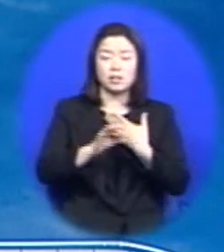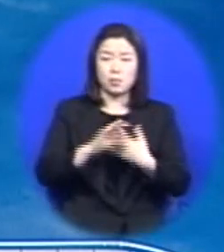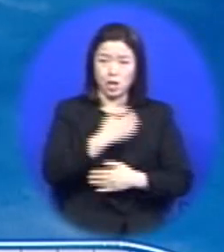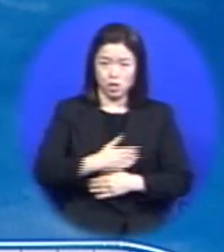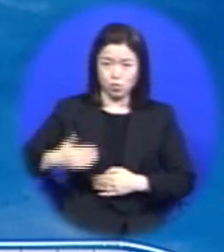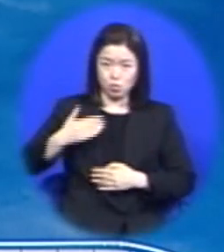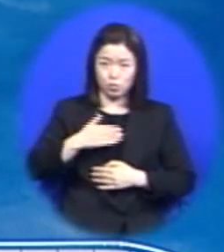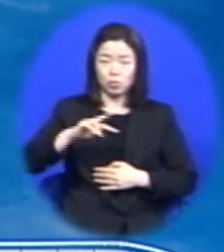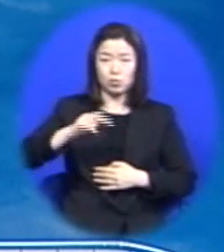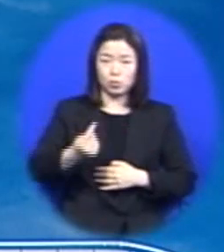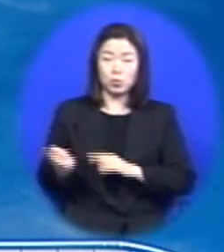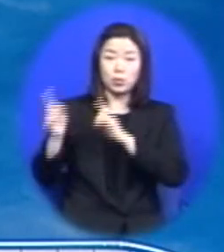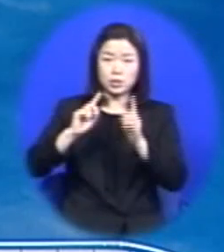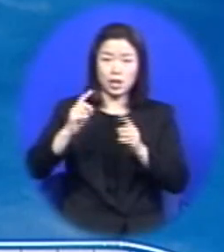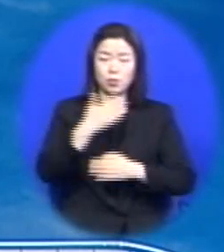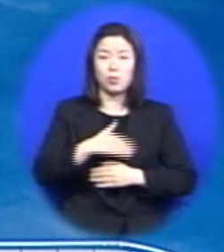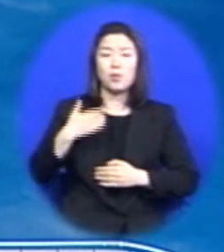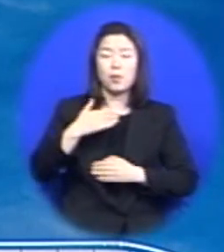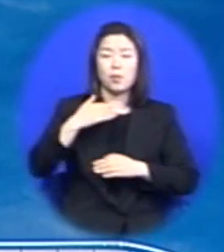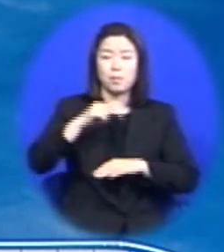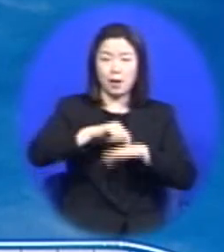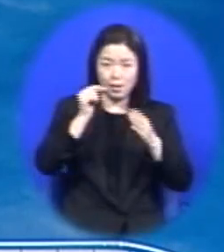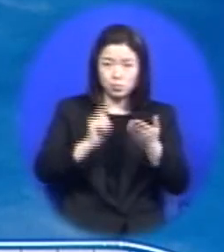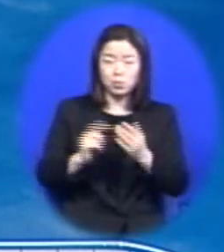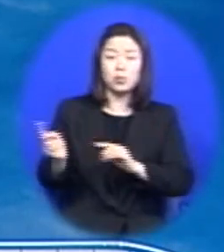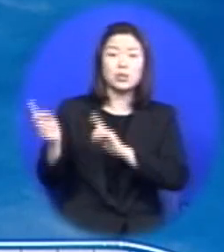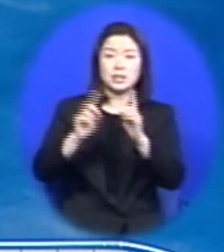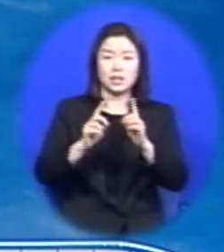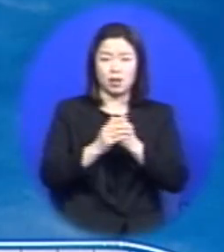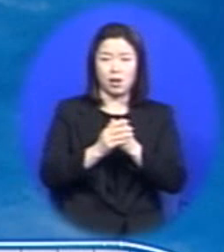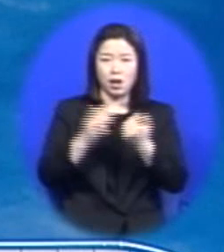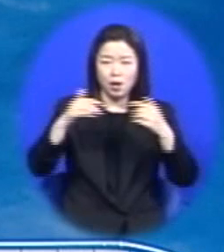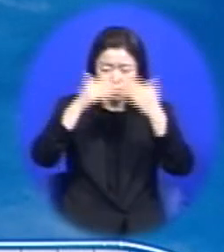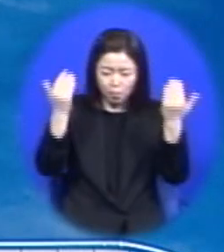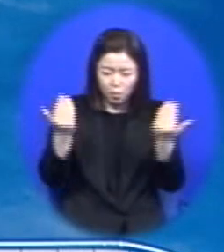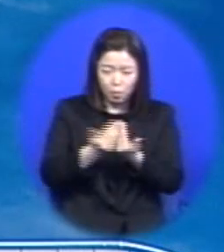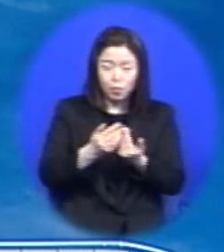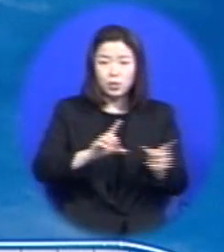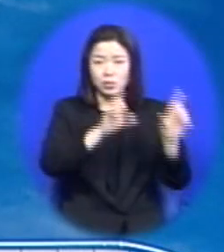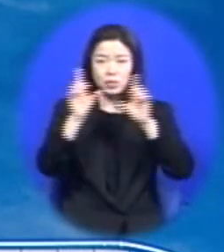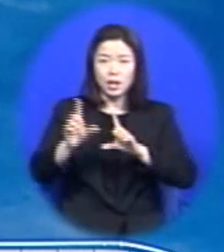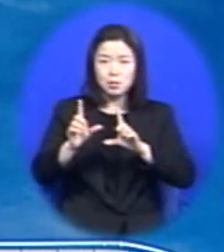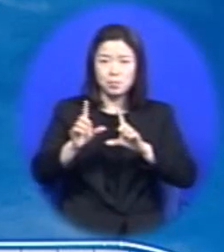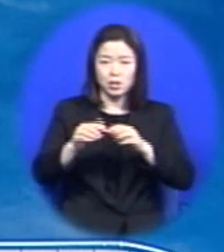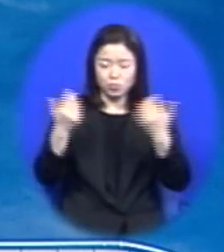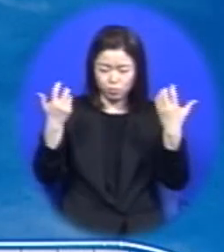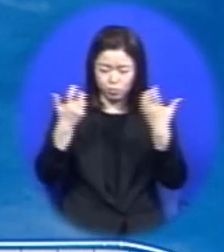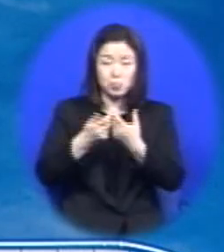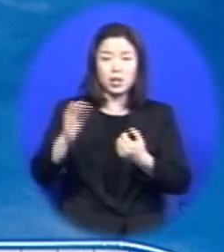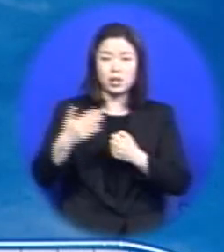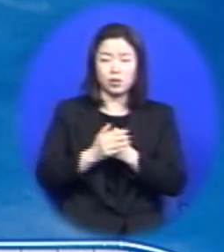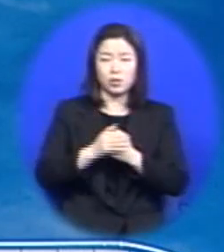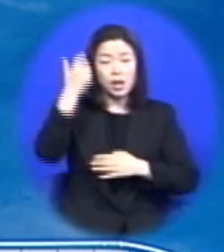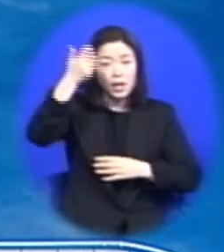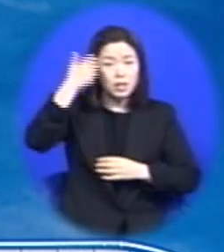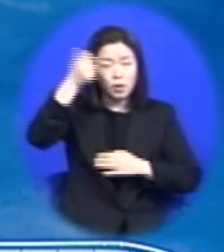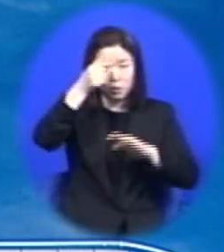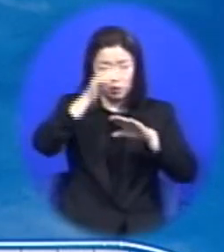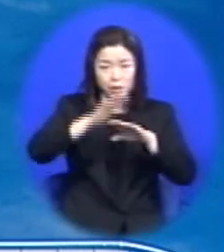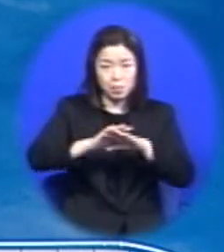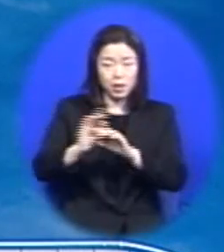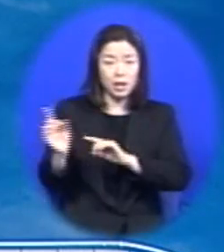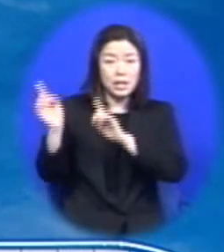내 삶의 모든 것에 변화가 일어나요. 여러분이 이렇게 영으로 예배를 하려면 보이지